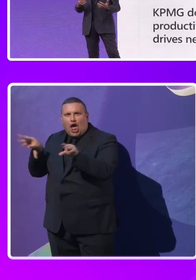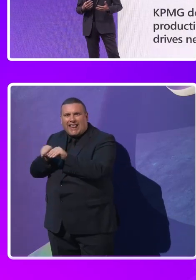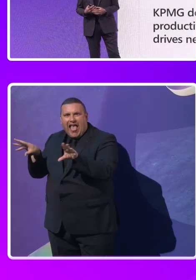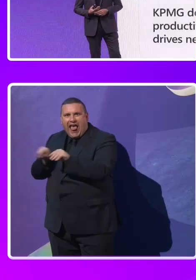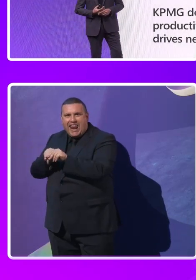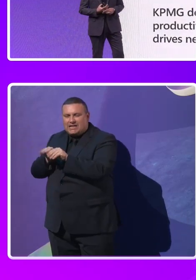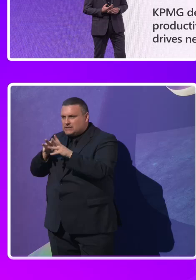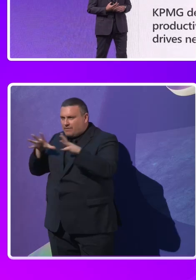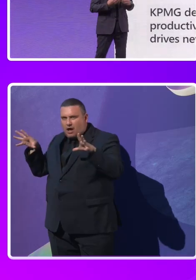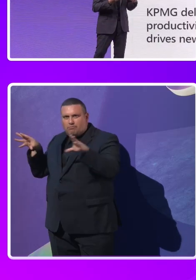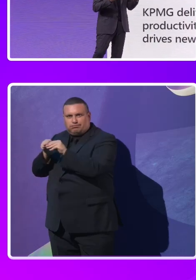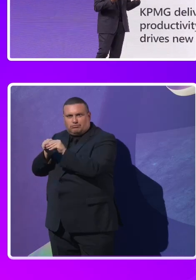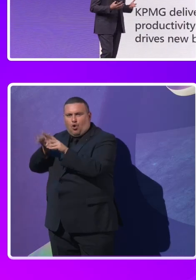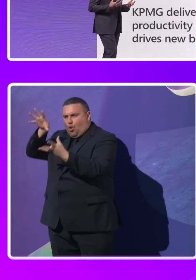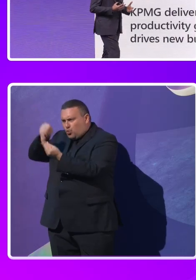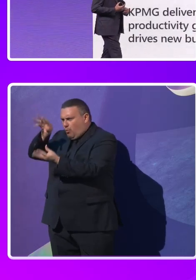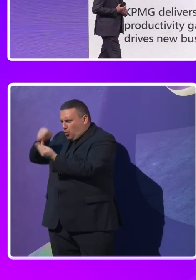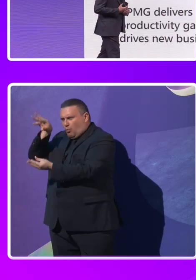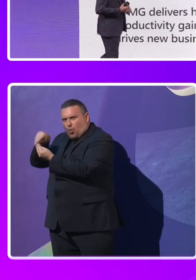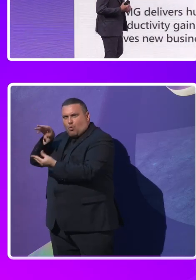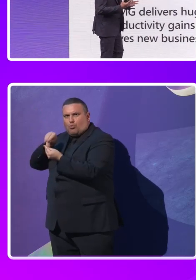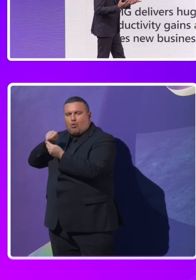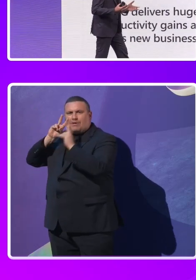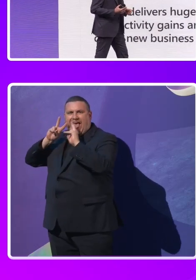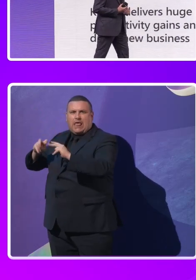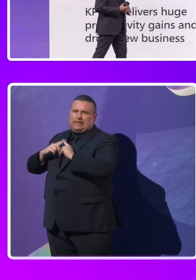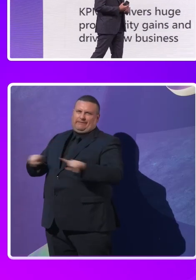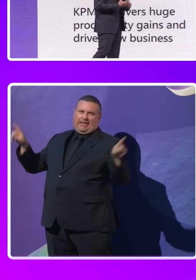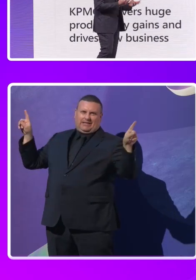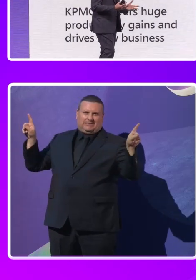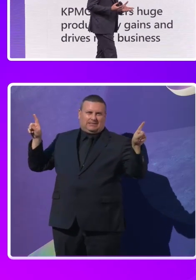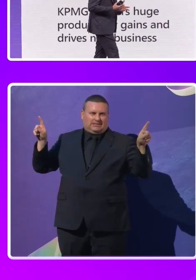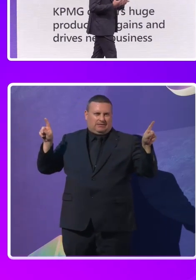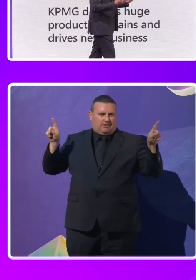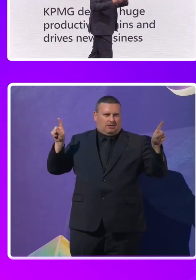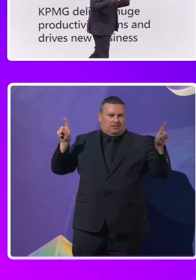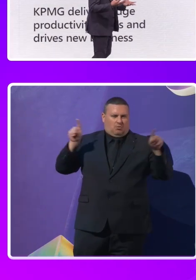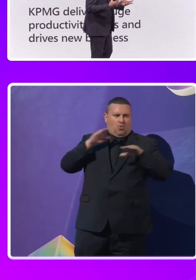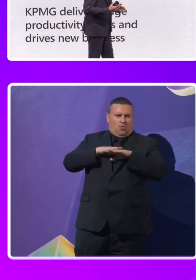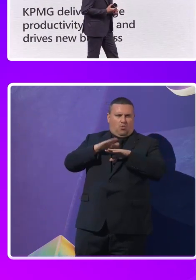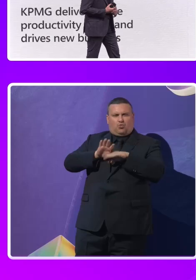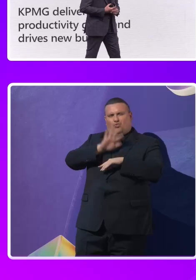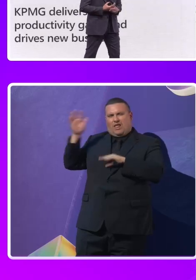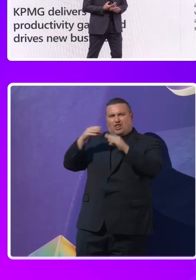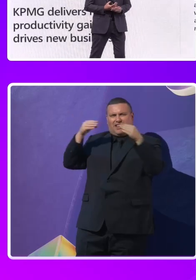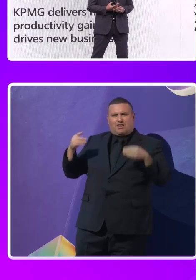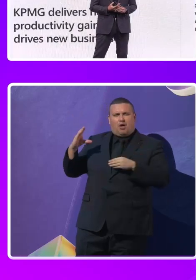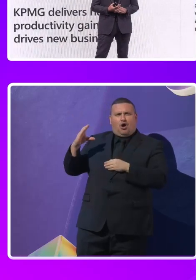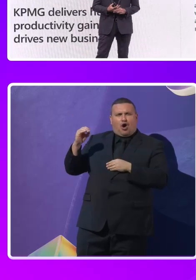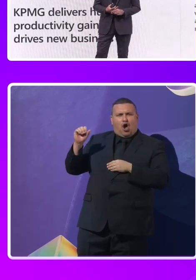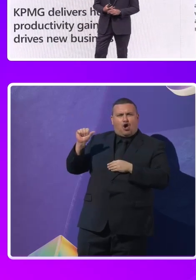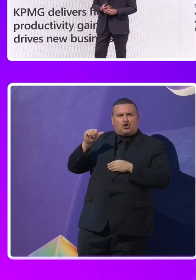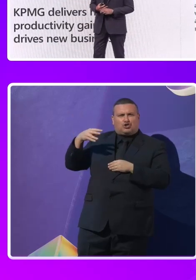sfruttato in questo caso un nostro prodotto che Cosmos DB che è un database che ha delle funzionalità che